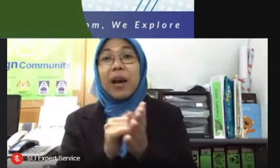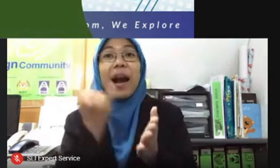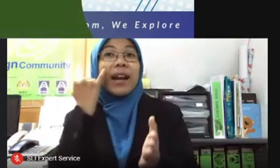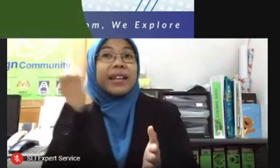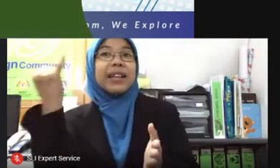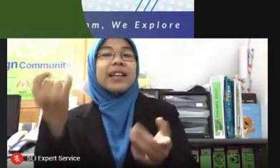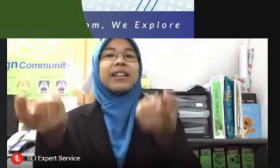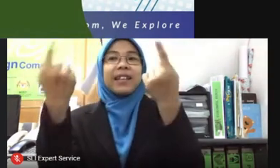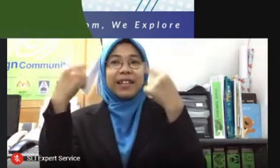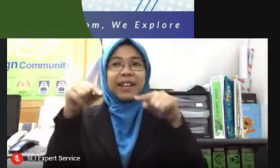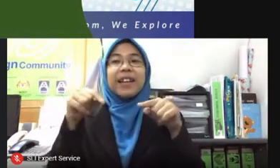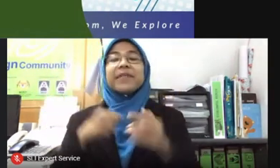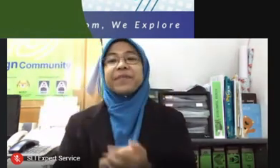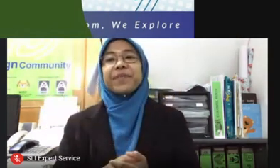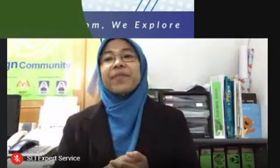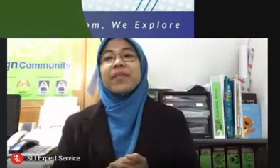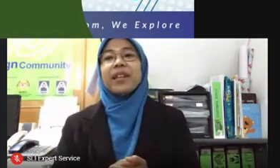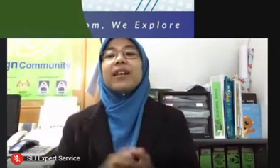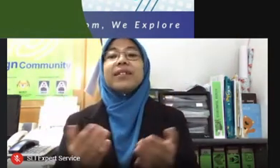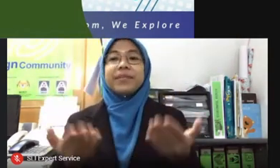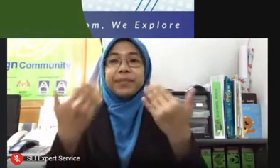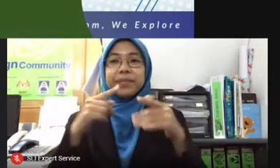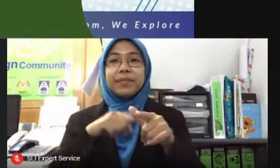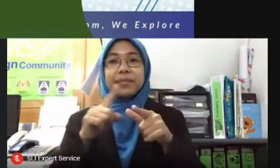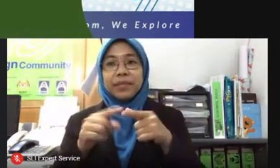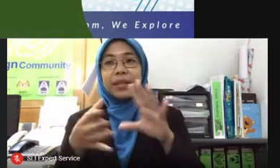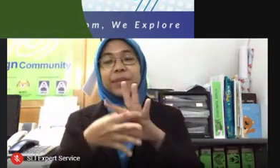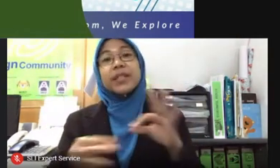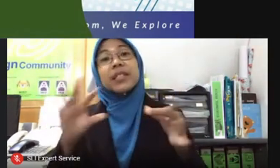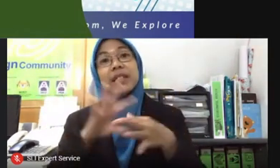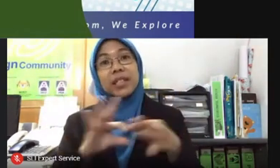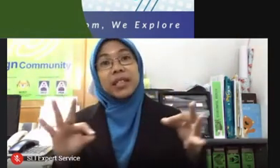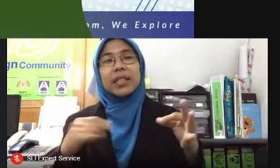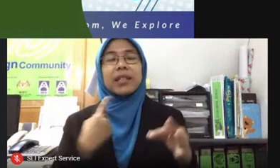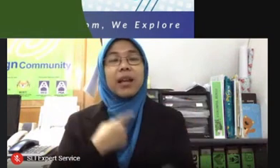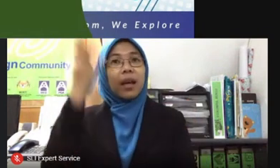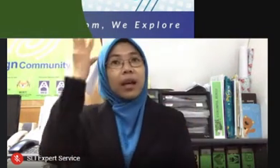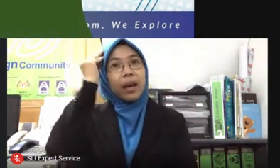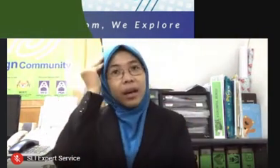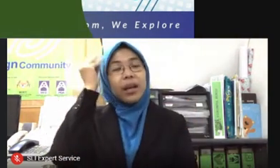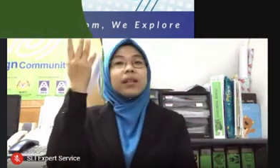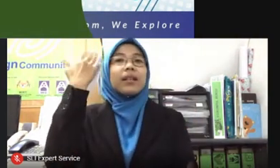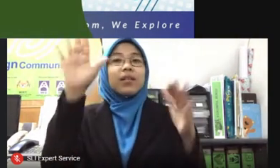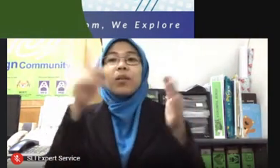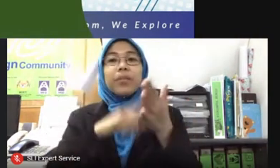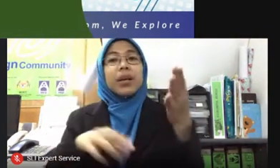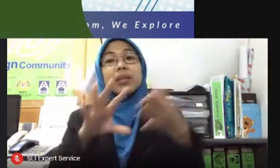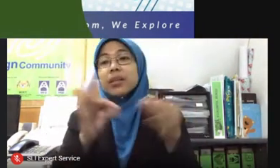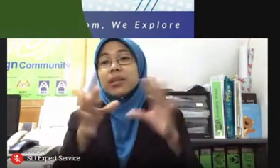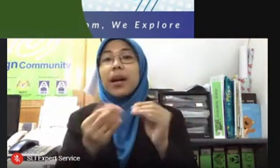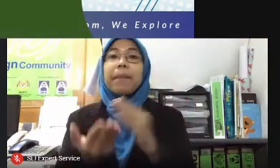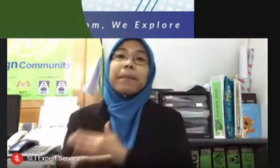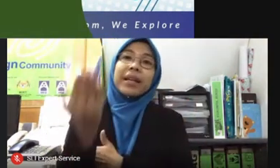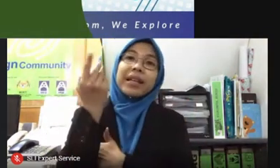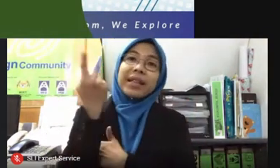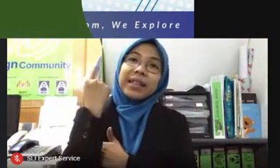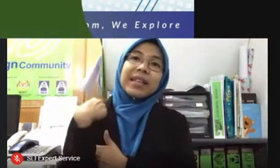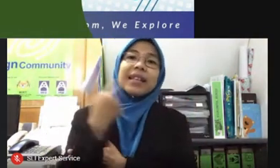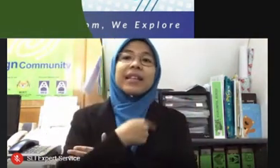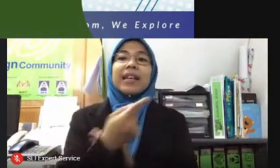datang. Idea datang. Kemudian bercerita. Kadang-kadang kita pun blank nak bercerita. Ceritalah pagi tadi kita datang